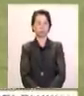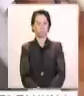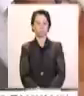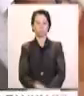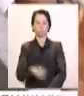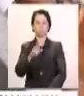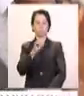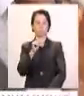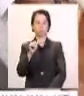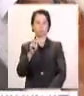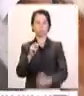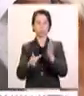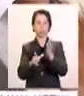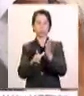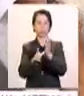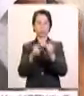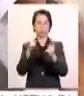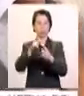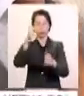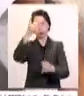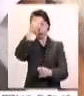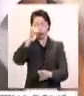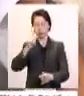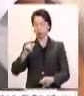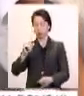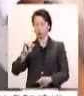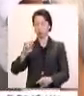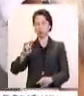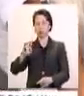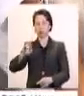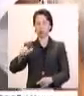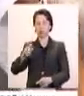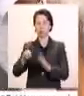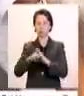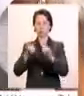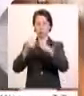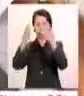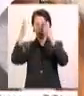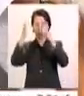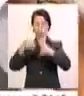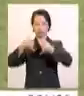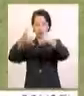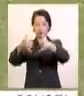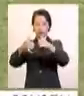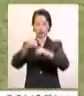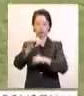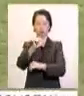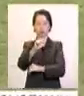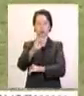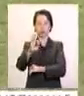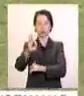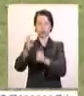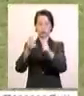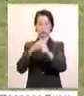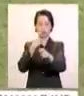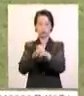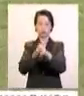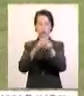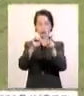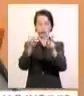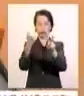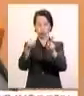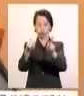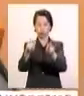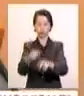Cheng Ho ialah penolong jurulatih kepada Datuk K. Rajagopal ketika Harimau Malaya menjuarai piala Suzuki AFF buat julung kalinya pada